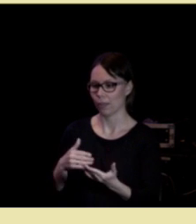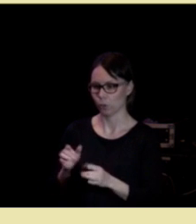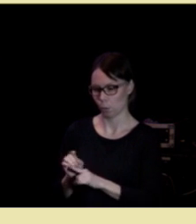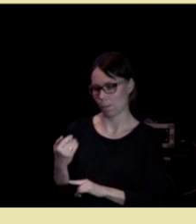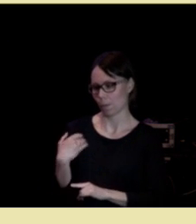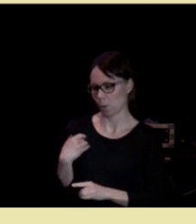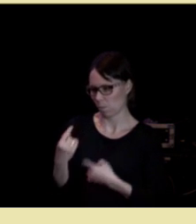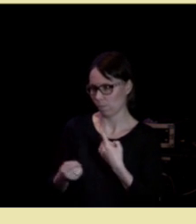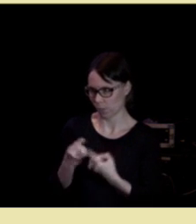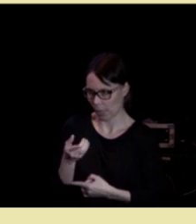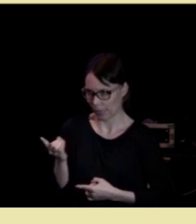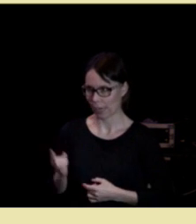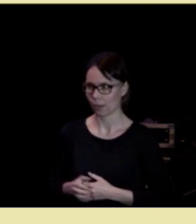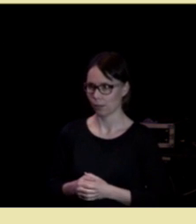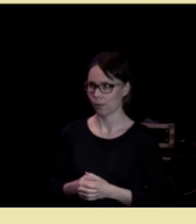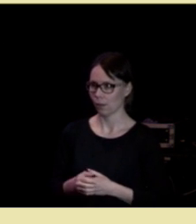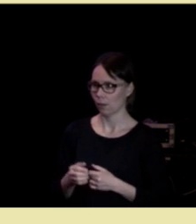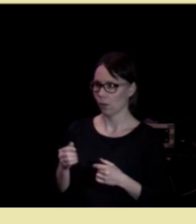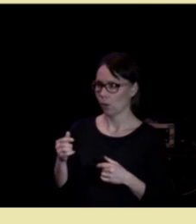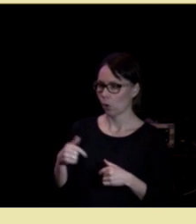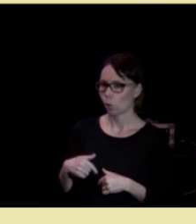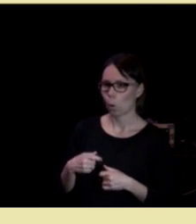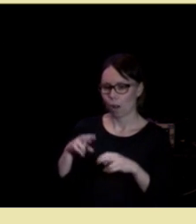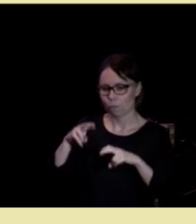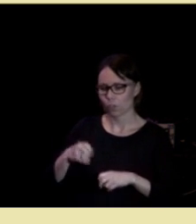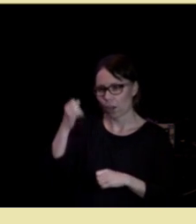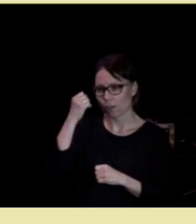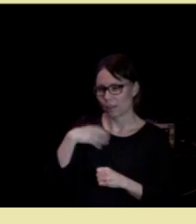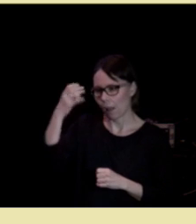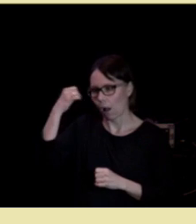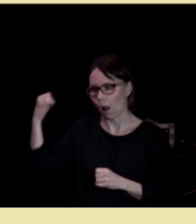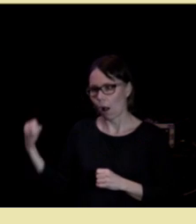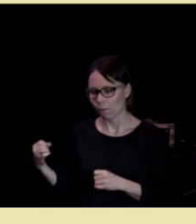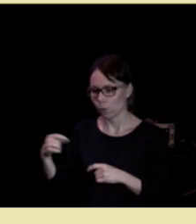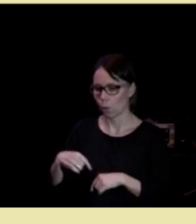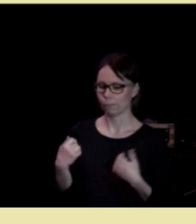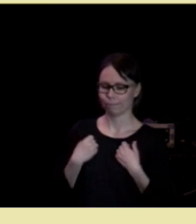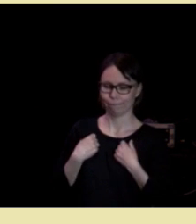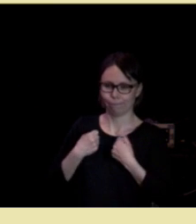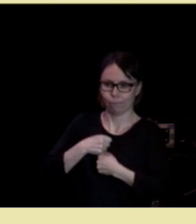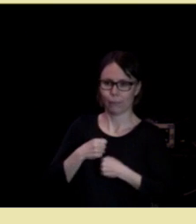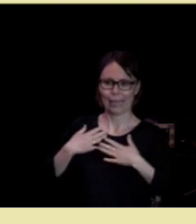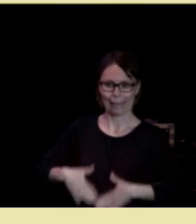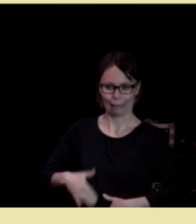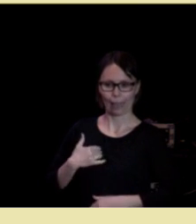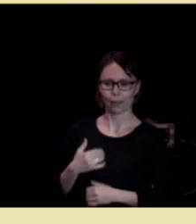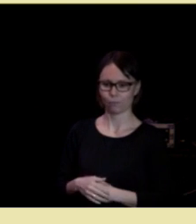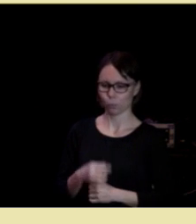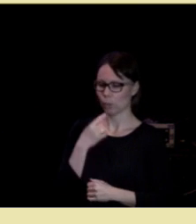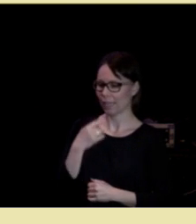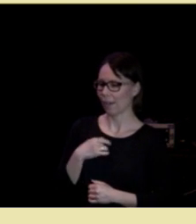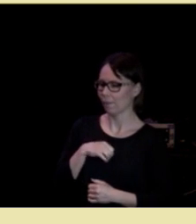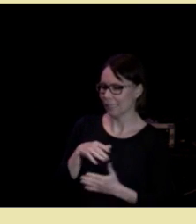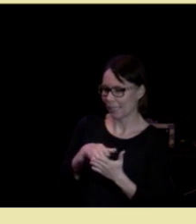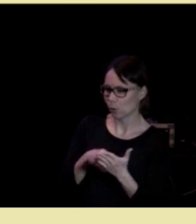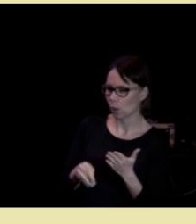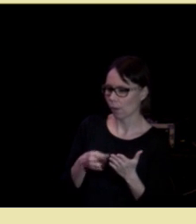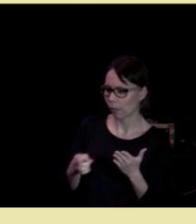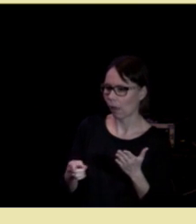skissert for dere. Nå tar jeg av meg forskerhatten litt, nå blir jeg en kliniker, og så sier jeg, disse resultatene